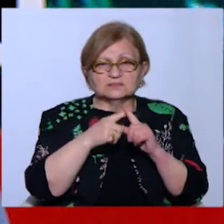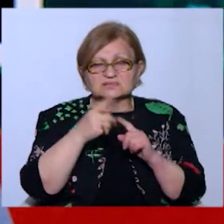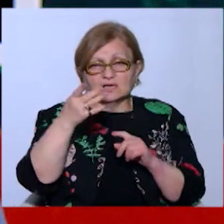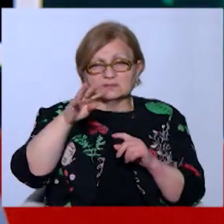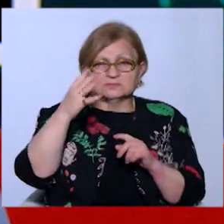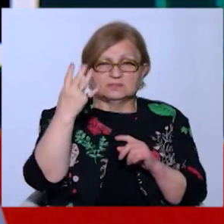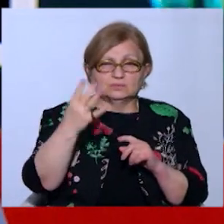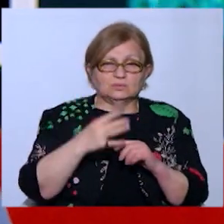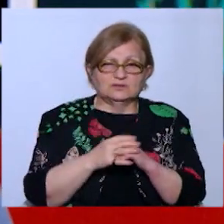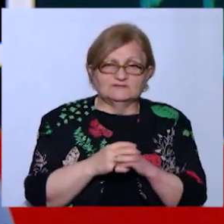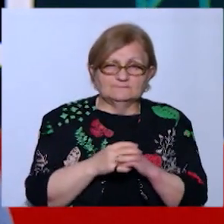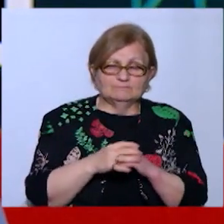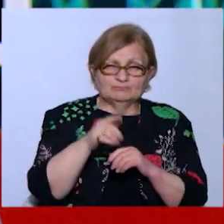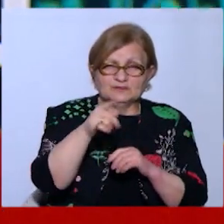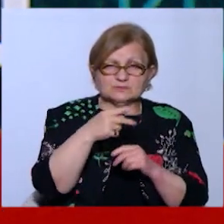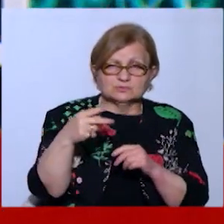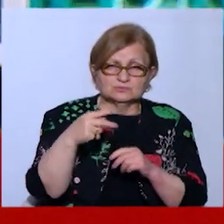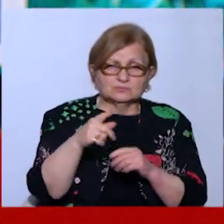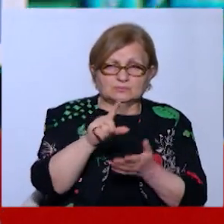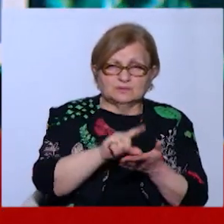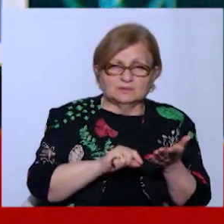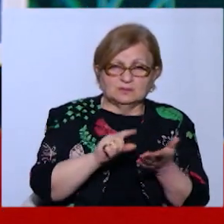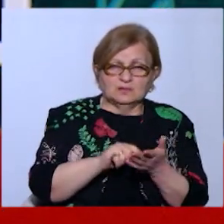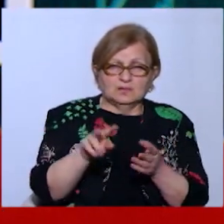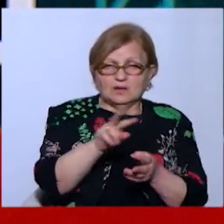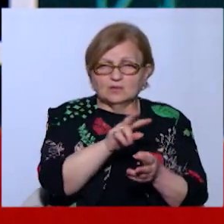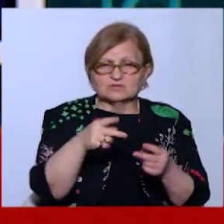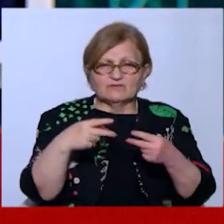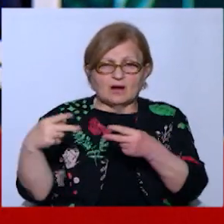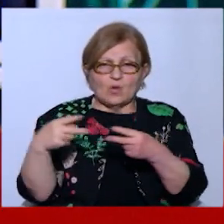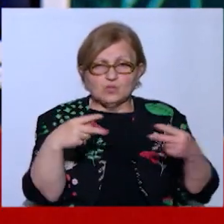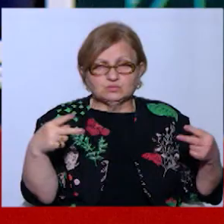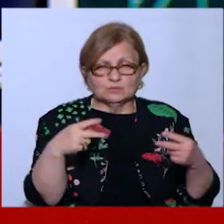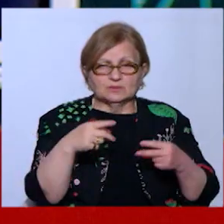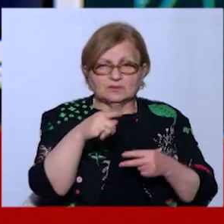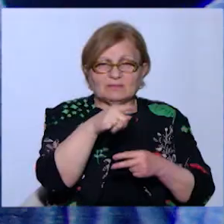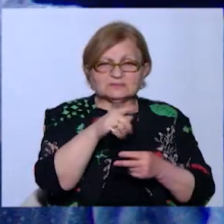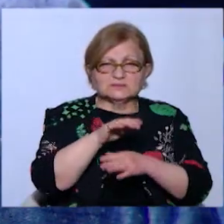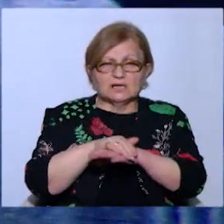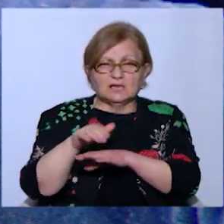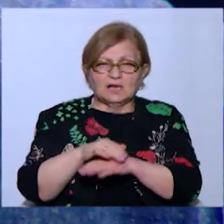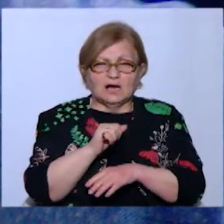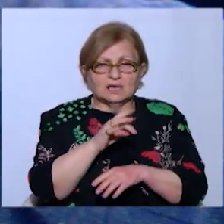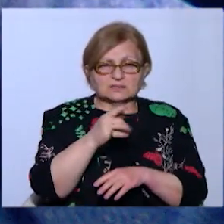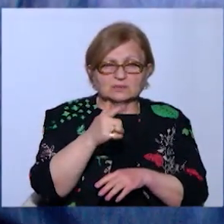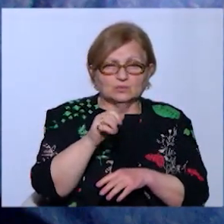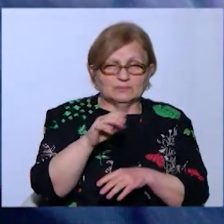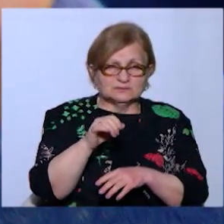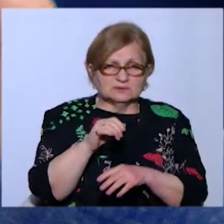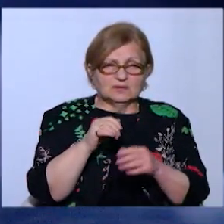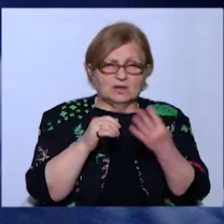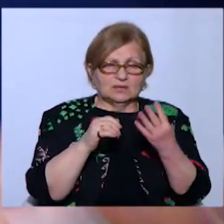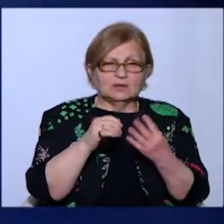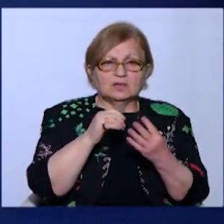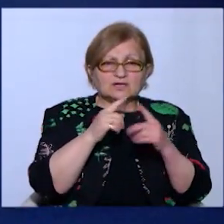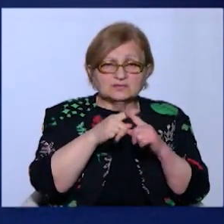განსაზღვრის არის პირობებში ეს ტოლობა ასე გადაიწერება და გაუტოლოთ ახლა მათი არგუმენტები ერთმანეთს. x ხარისხად 4 უდრის 3x კვადრატ,